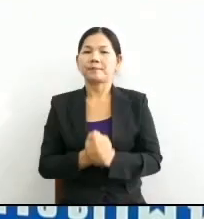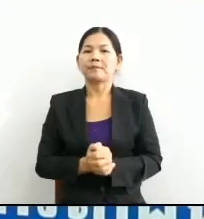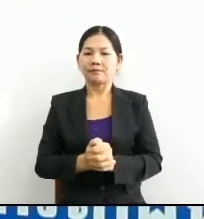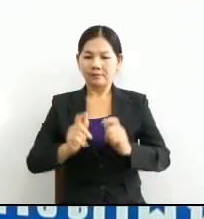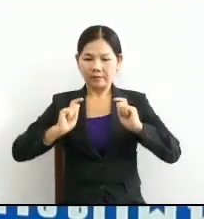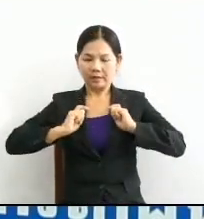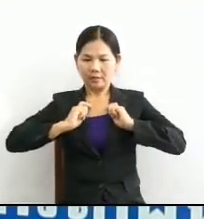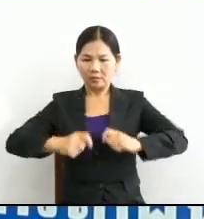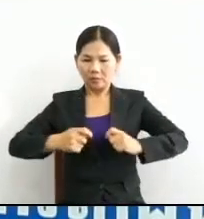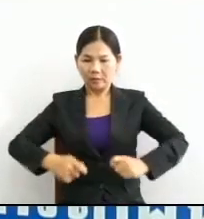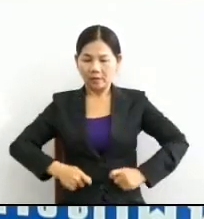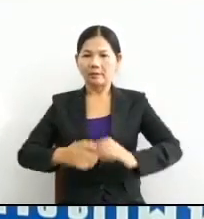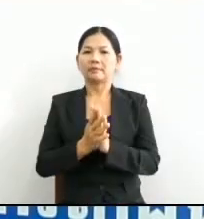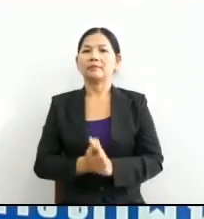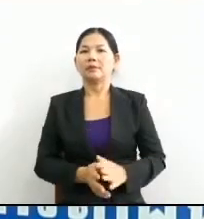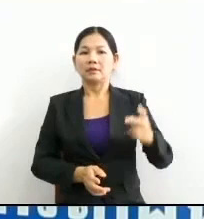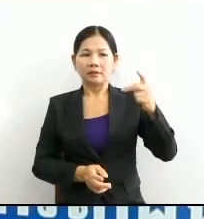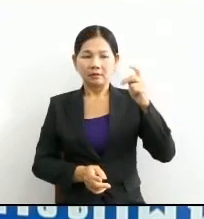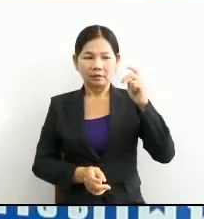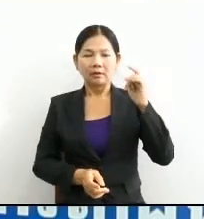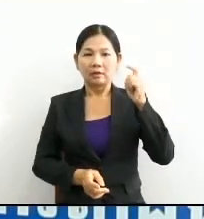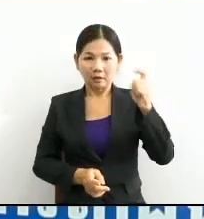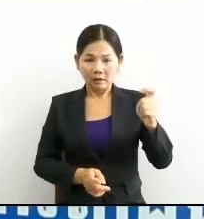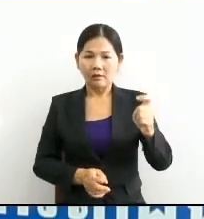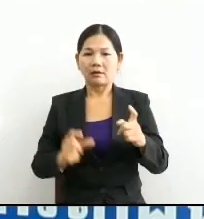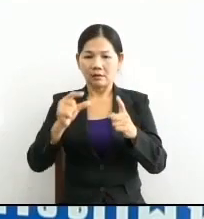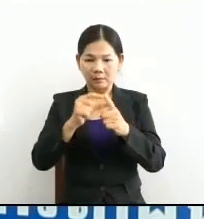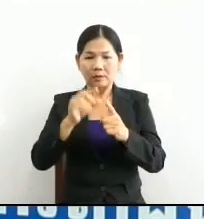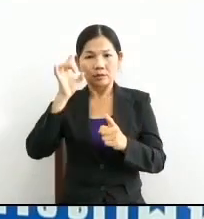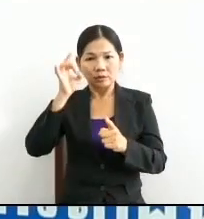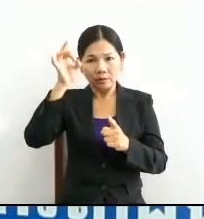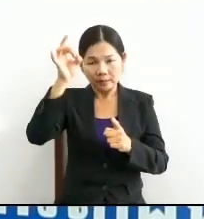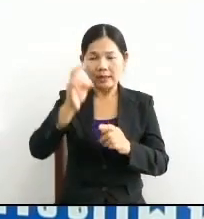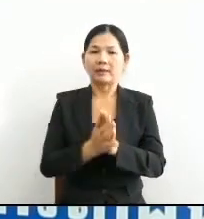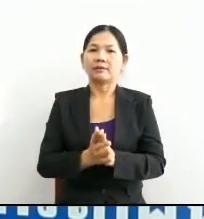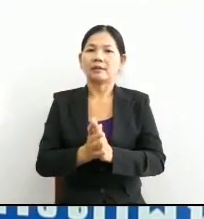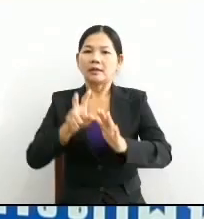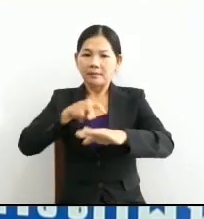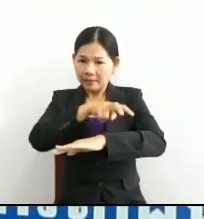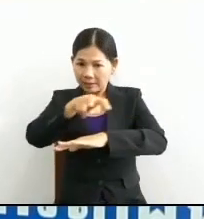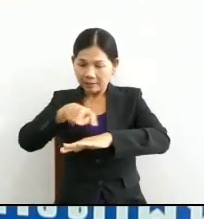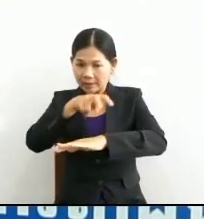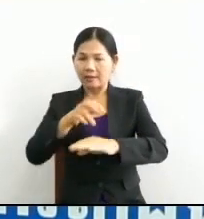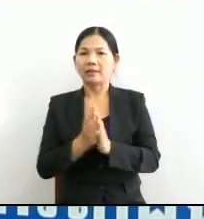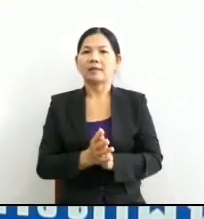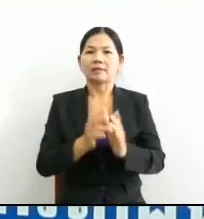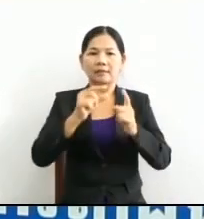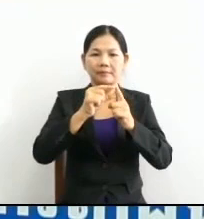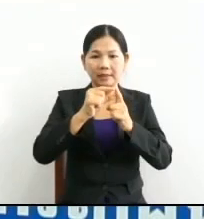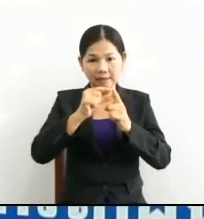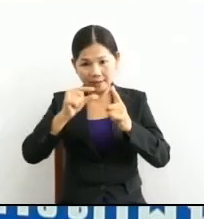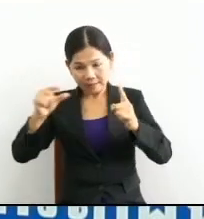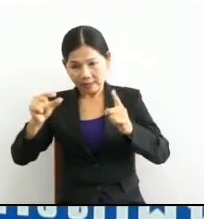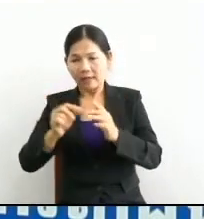kìa khó quân dược pịa rẻ xa thân ạ biết chi kệ thì giả